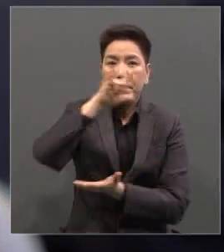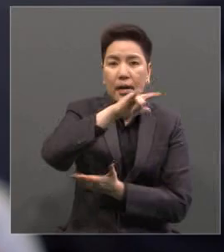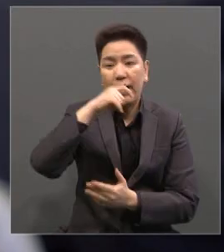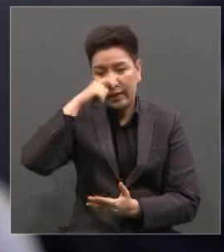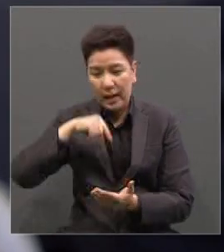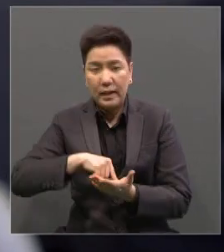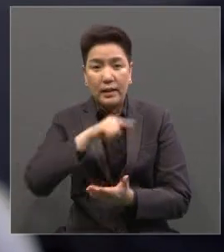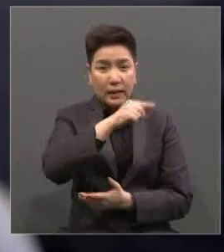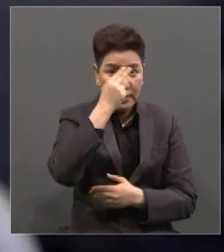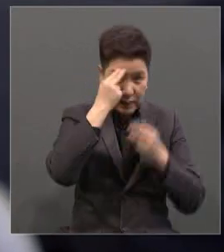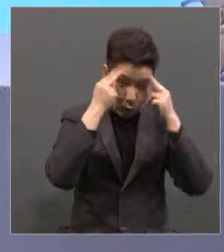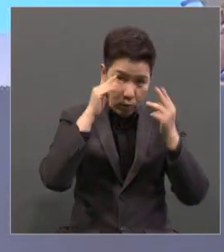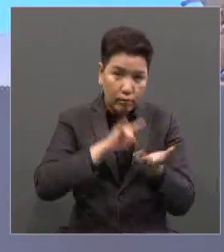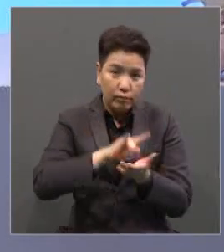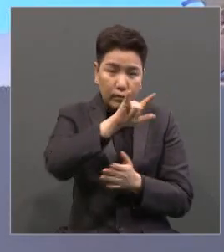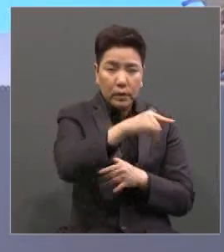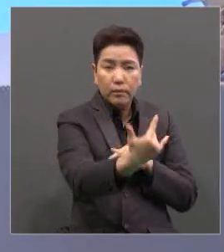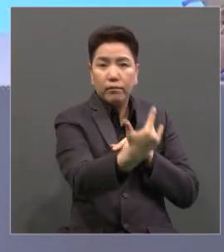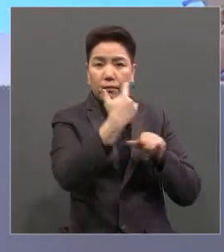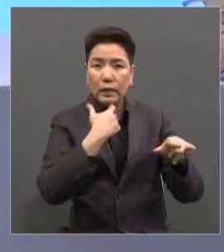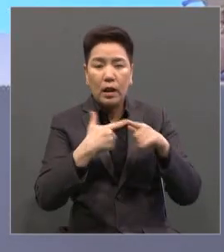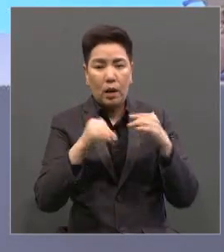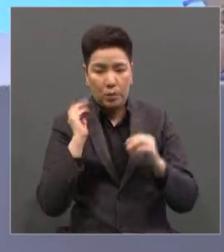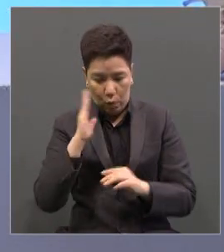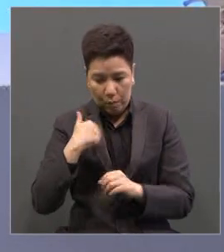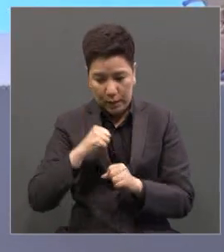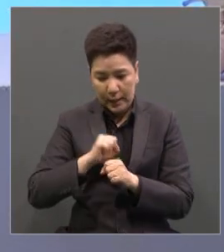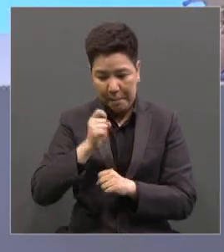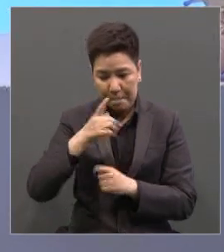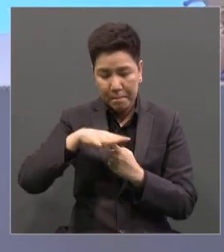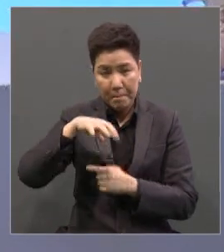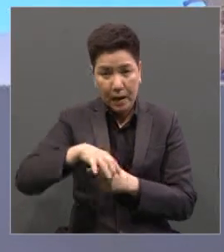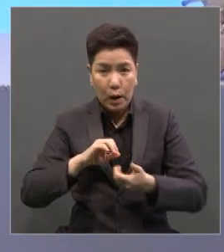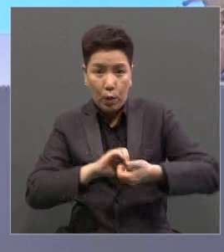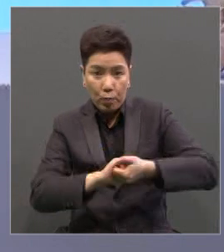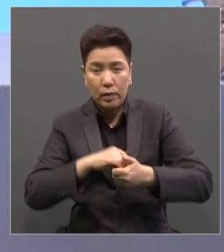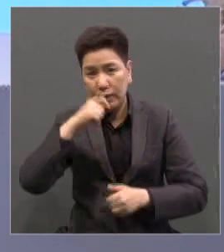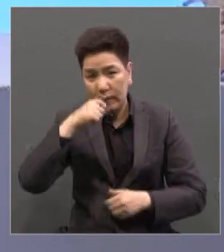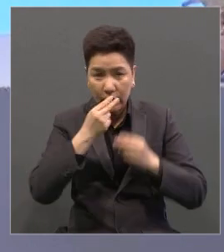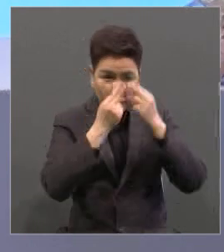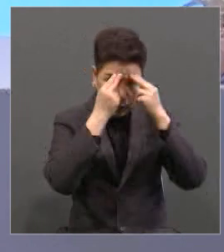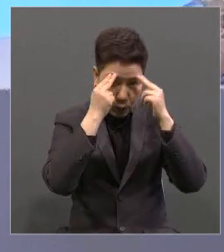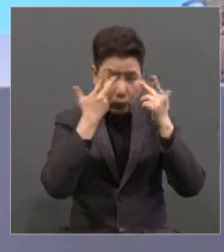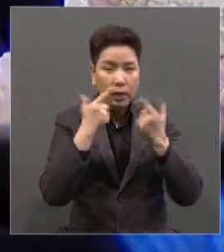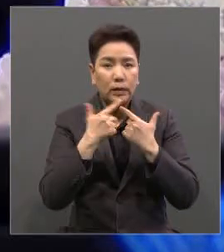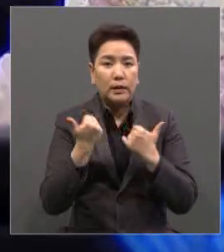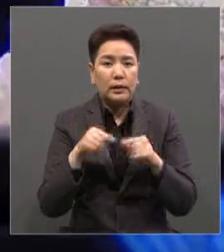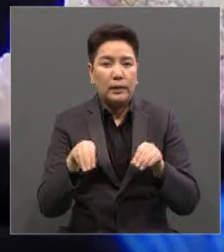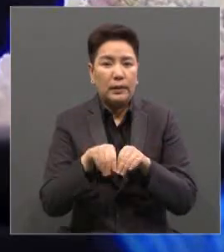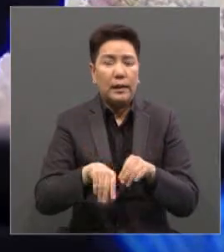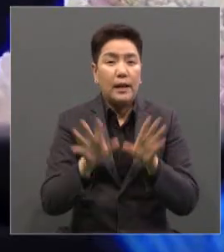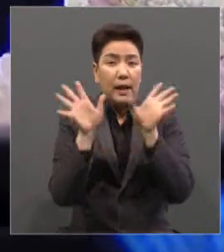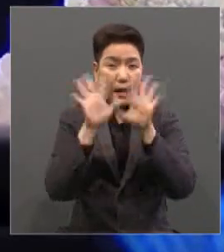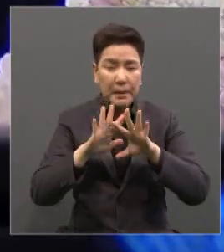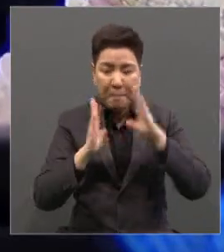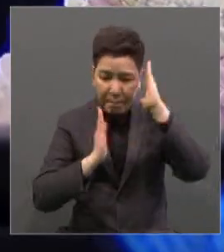ไทยกับซาอุดิอาระเบียและมีการตั้งสภาความร่วมมือของทั้ง 2ประเทศด้วยนะครับในด้านความสัมพันธ์กับประเทศในภูมิภาค